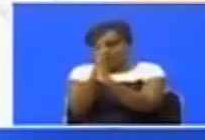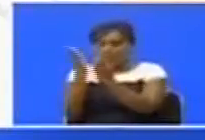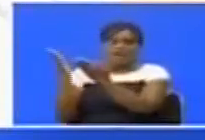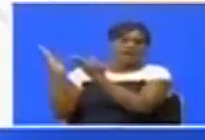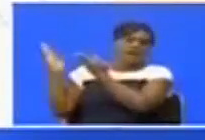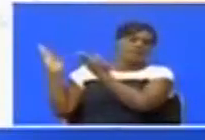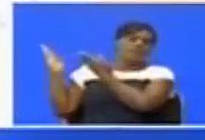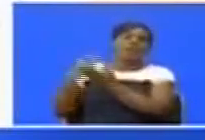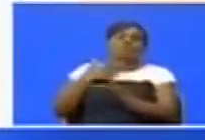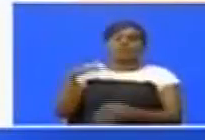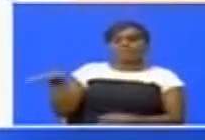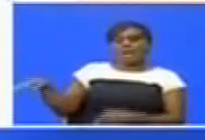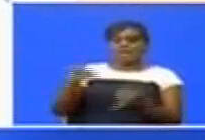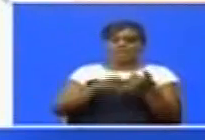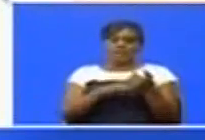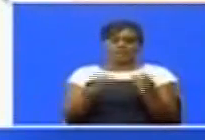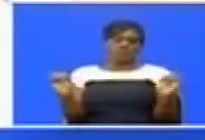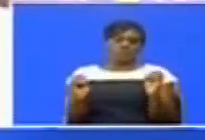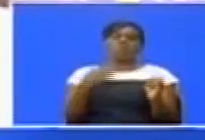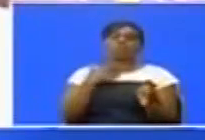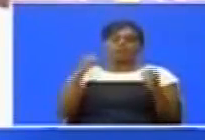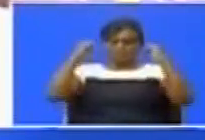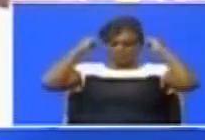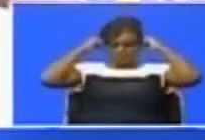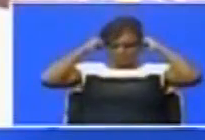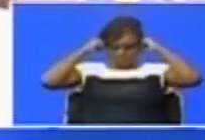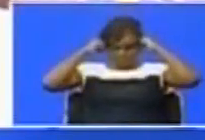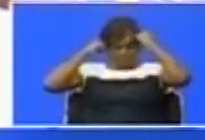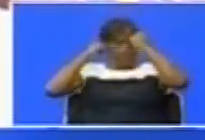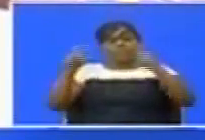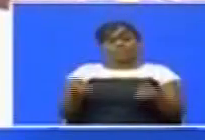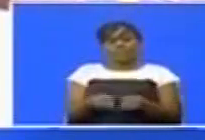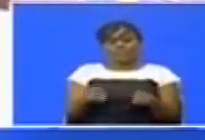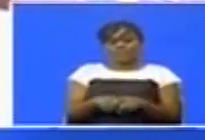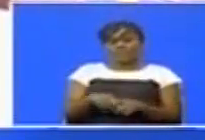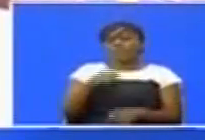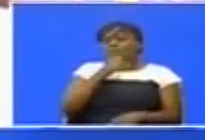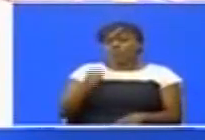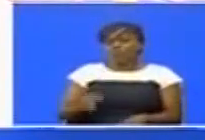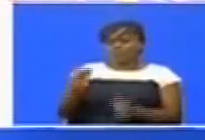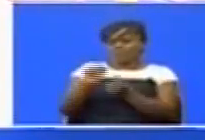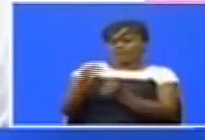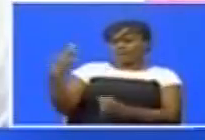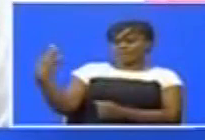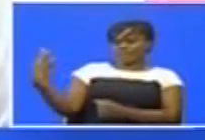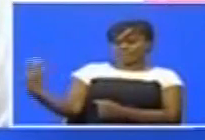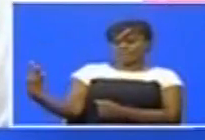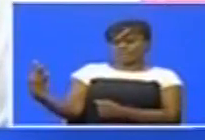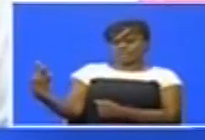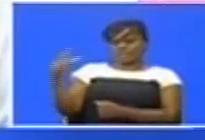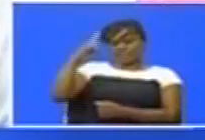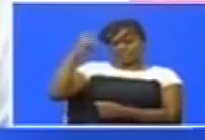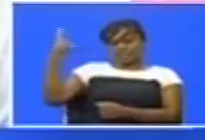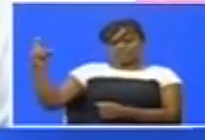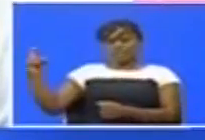sababu hayataki early marriages, wanataka kusoma. Nabaru Leshimu ambaye ni msichana wa miaka 13 amesema kuwa azimio lake la kujiunga